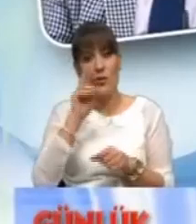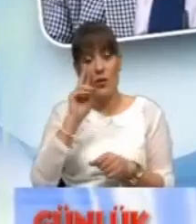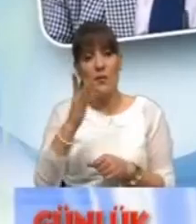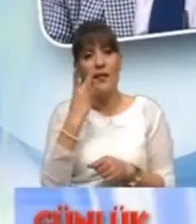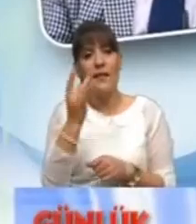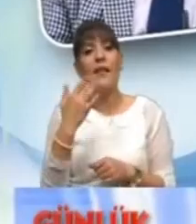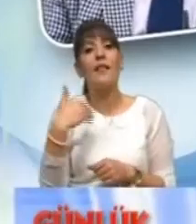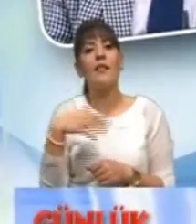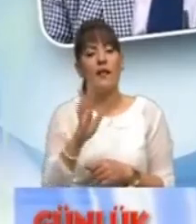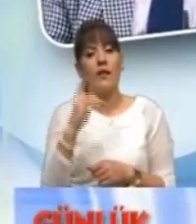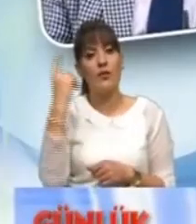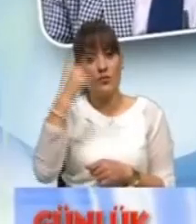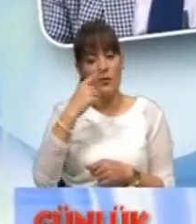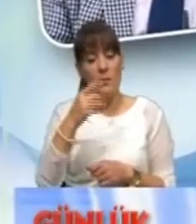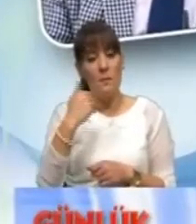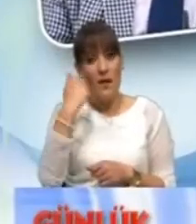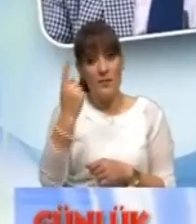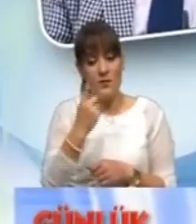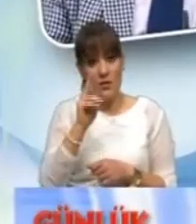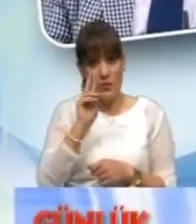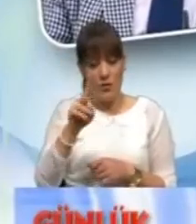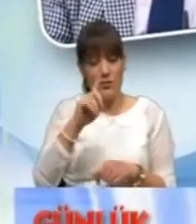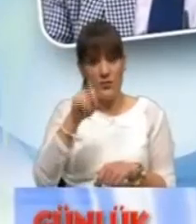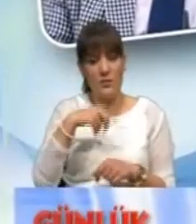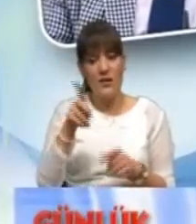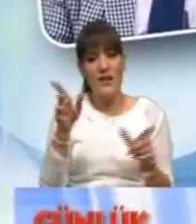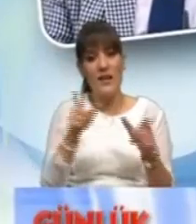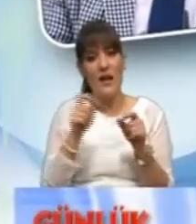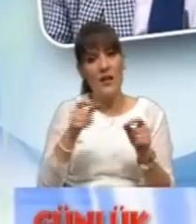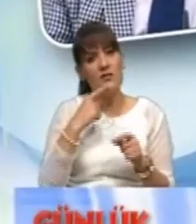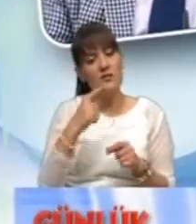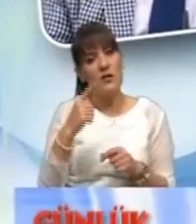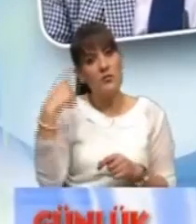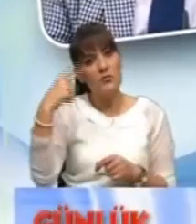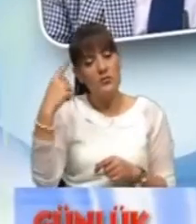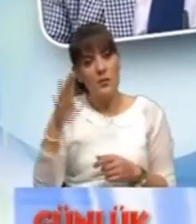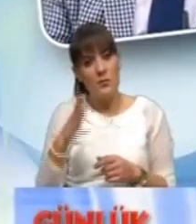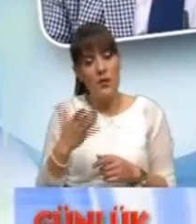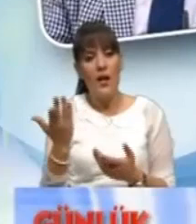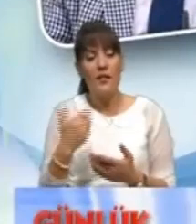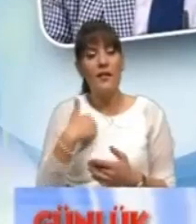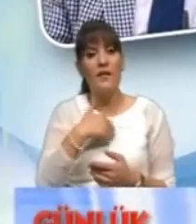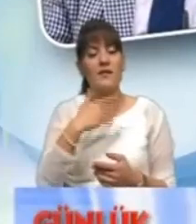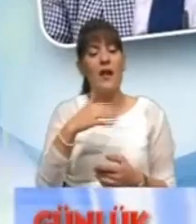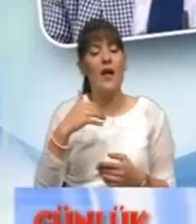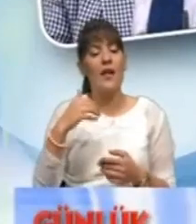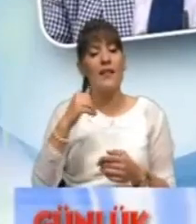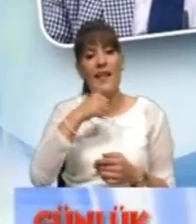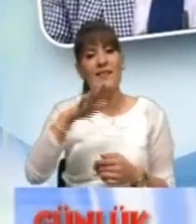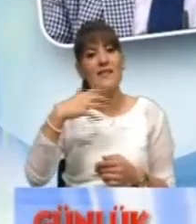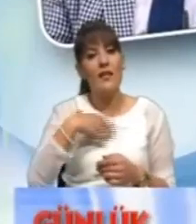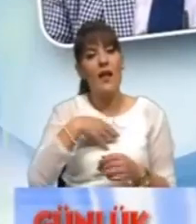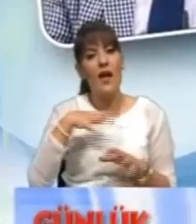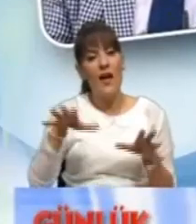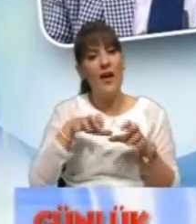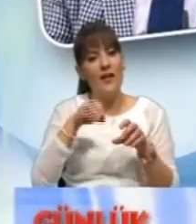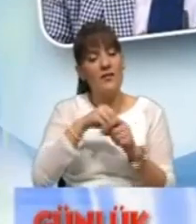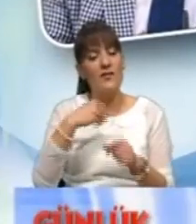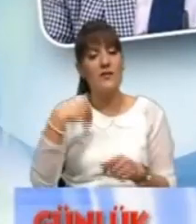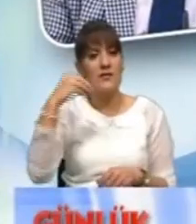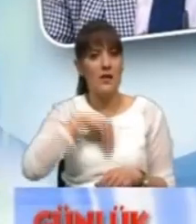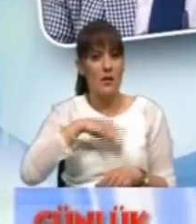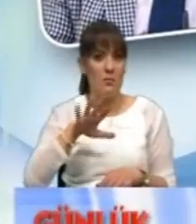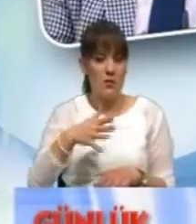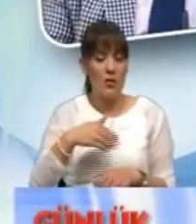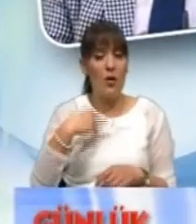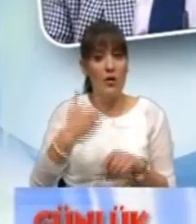görmeleri de net değil. Dolayısıyla beyaz bir şeyi gördüğü zaman bunu yengeç diyebiliyor. Hatta deniz anası zannedebiliyor. Deniz anasını